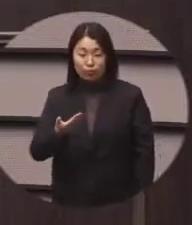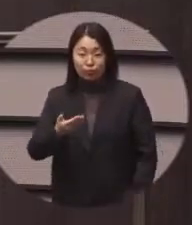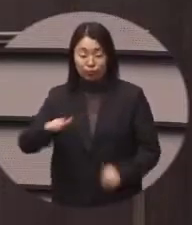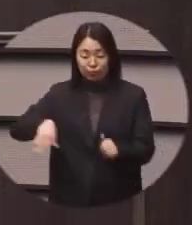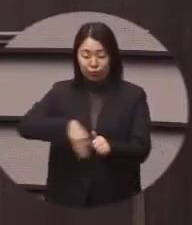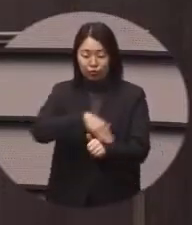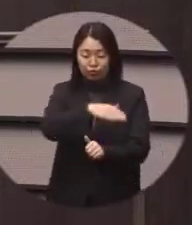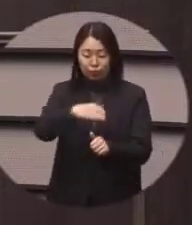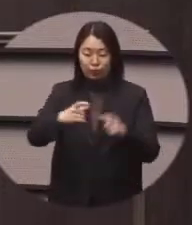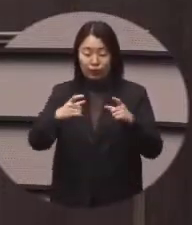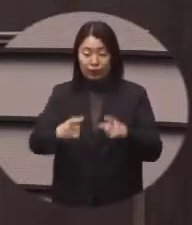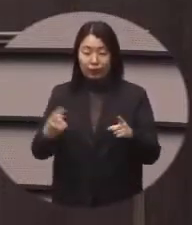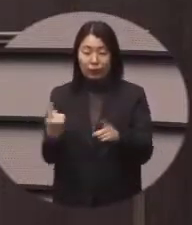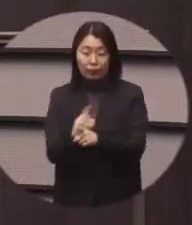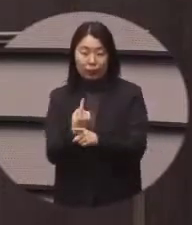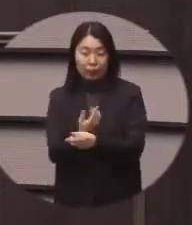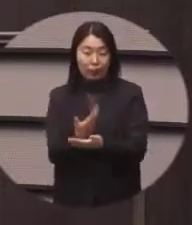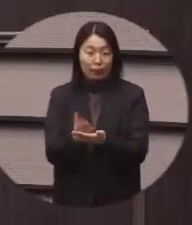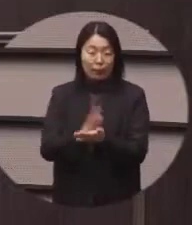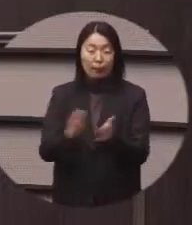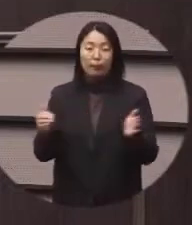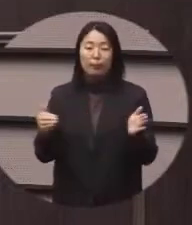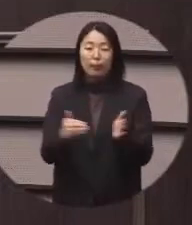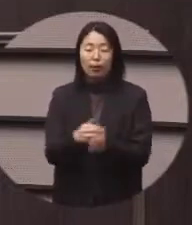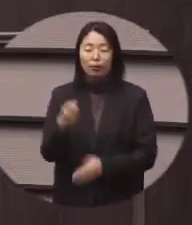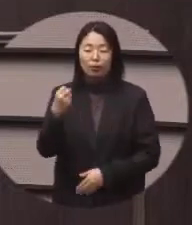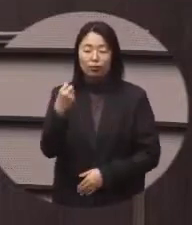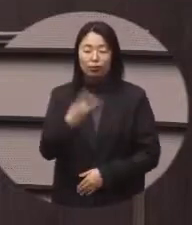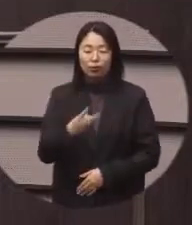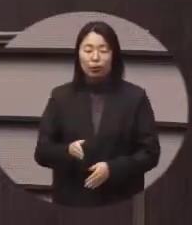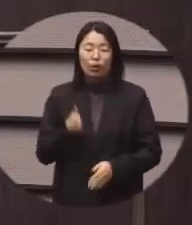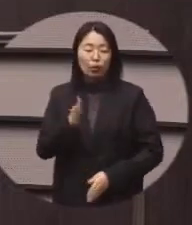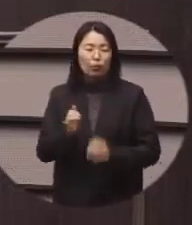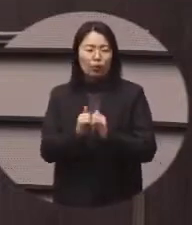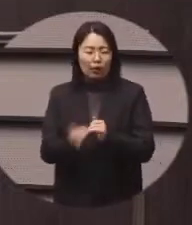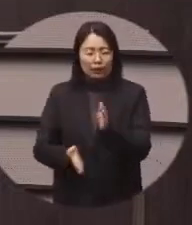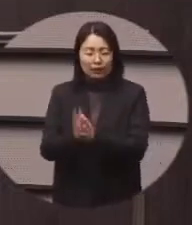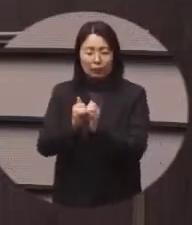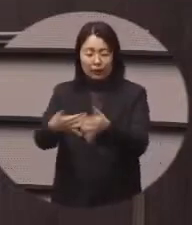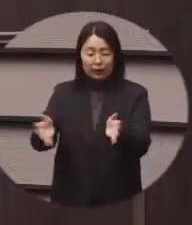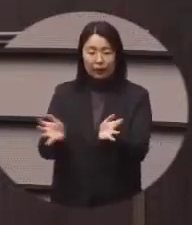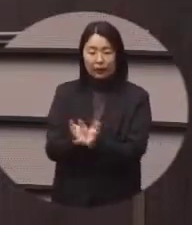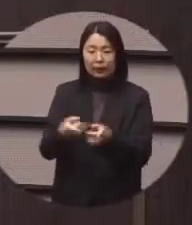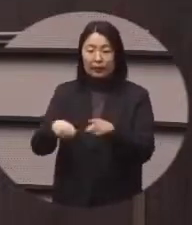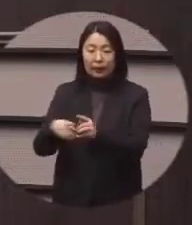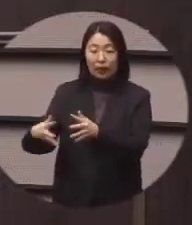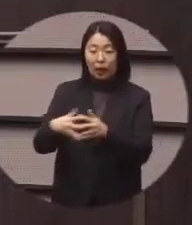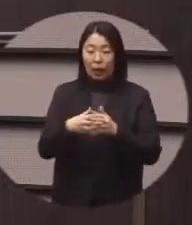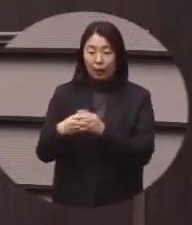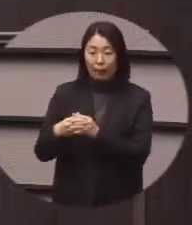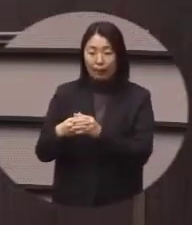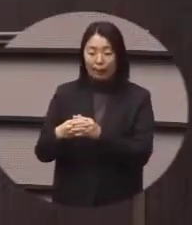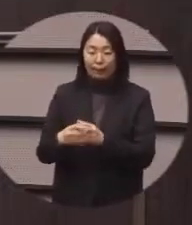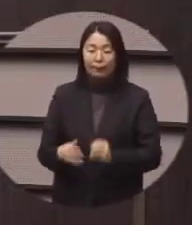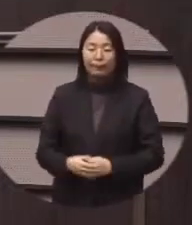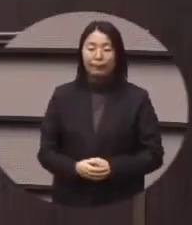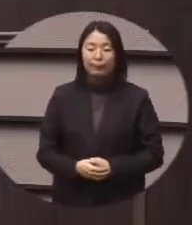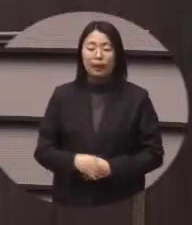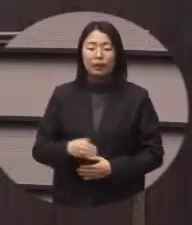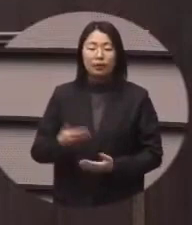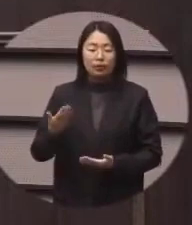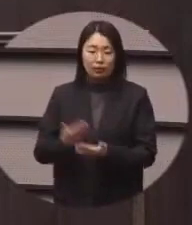지자체장과 지역구 국회의원, 시의원, 전문가, 시민단체와 연대하여 개발,